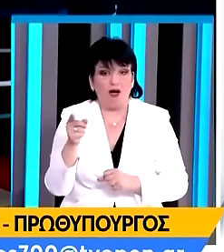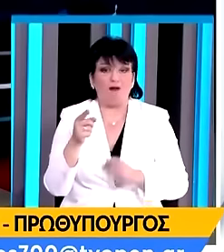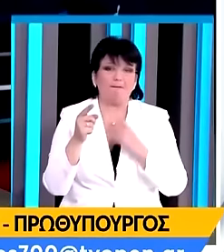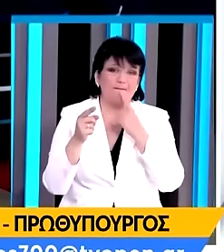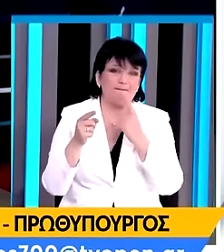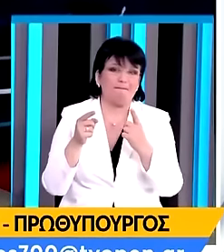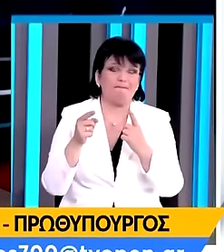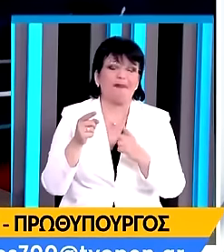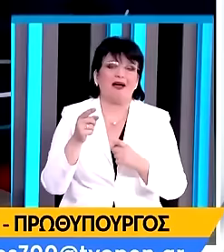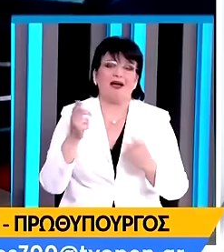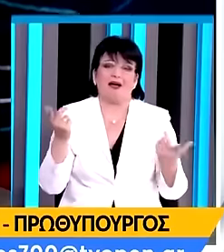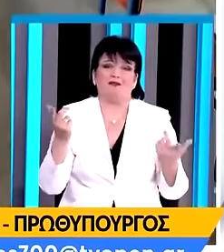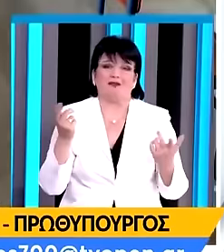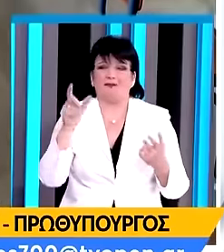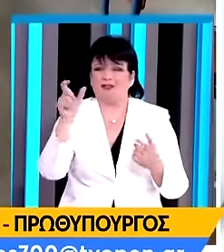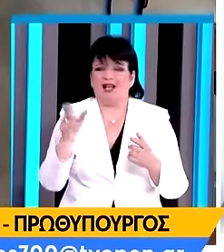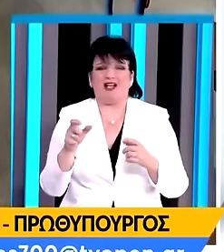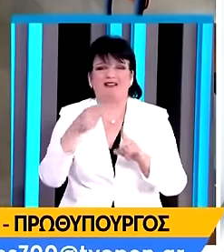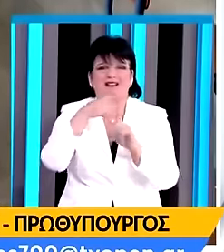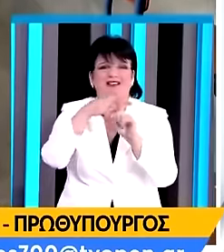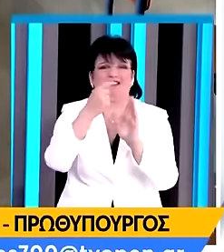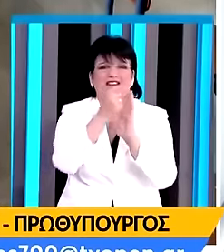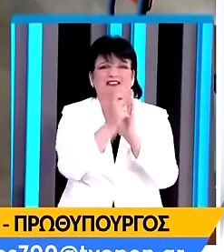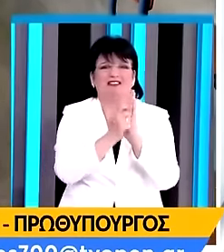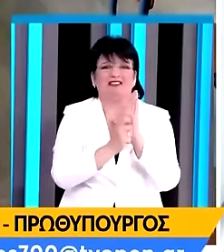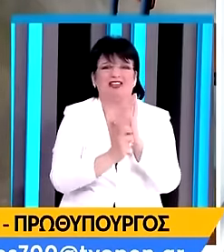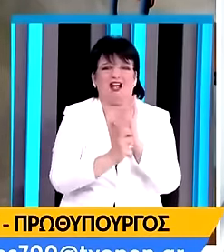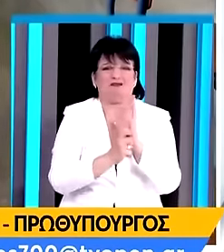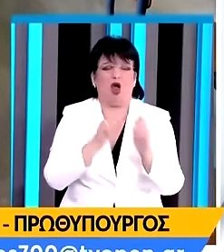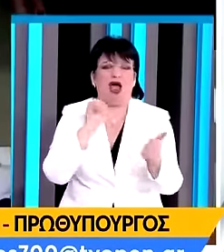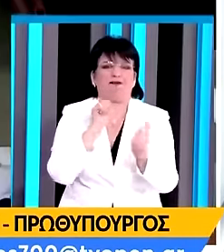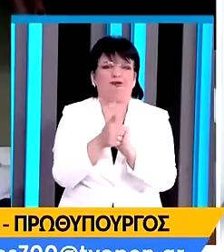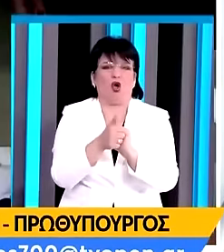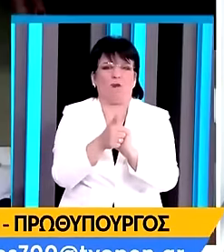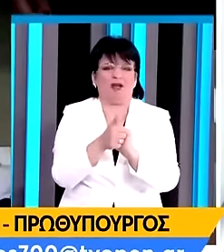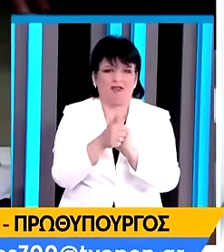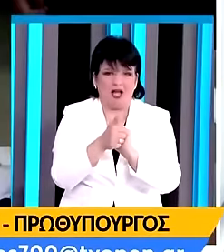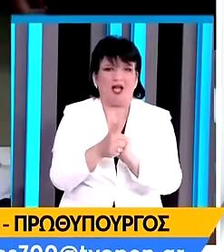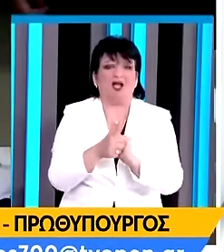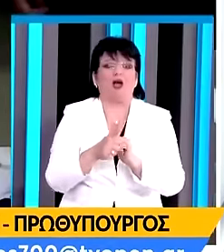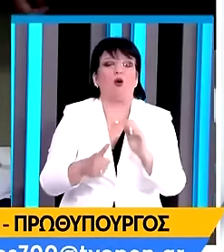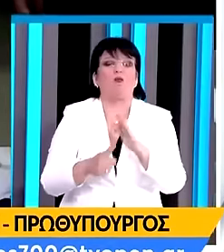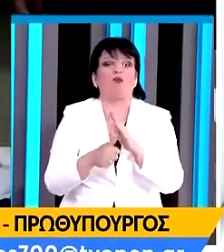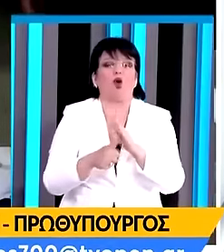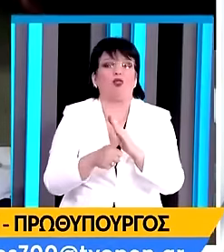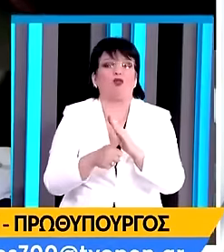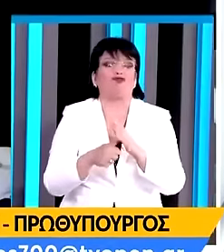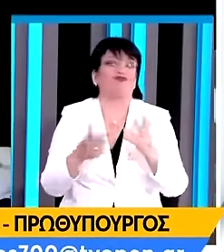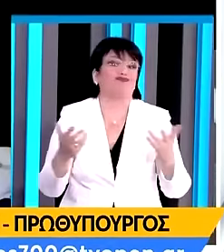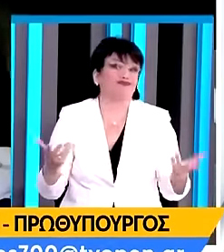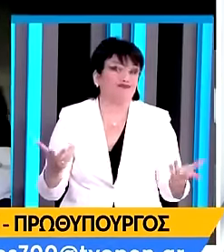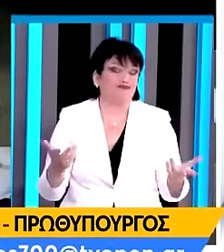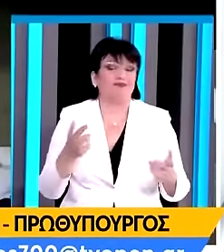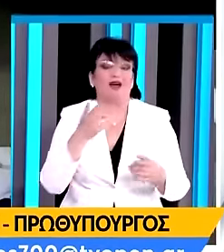έχει εκλεγεί και ποτέ βουλευτής, με σταυρό. Γιατί θα εκλεγεί αυτόματα βουλευτής ως πρόεδρος του κόμματος. Άρα θα έλεγα